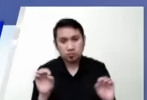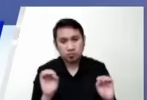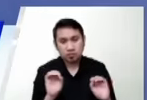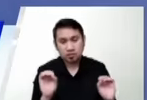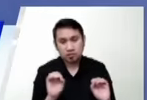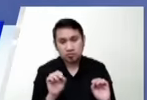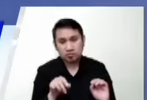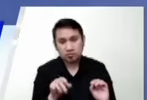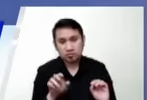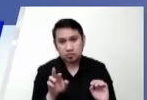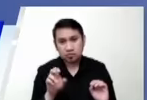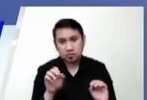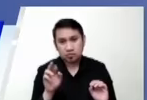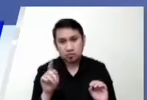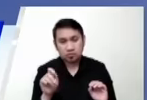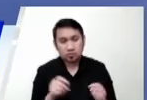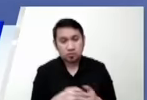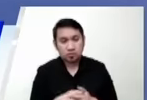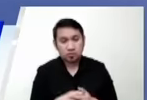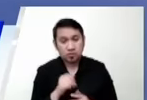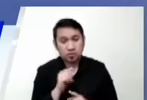sa Kagawaran. August